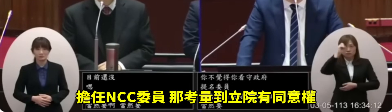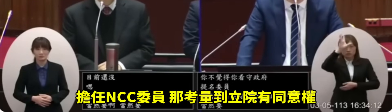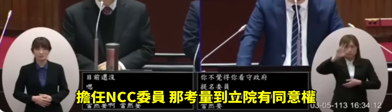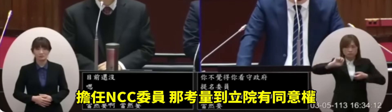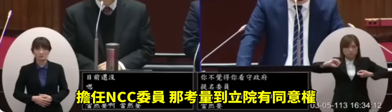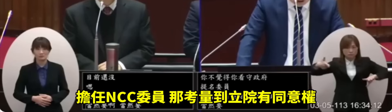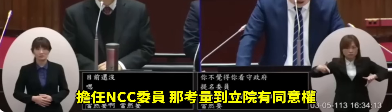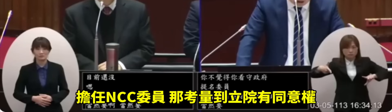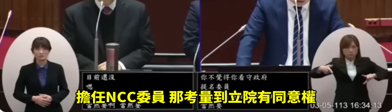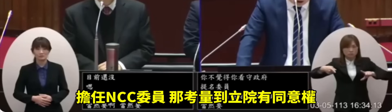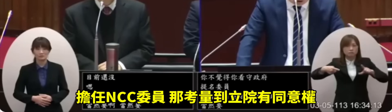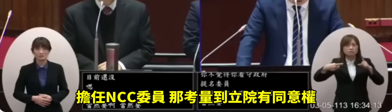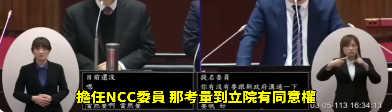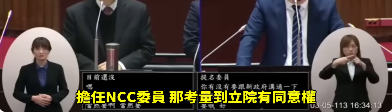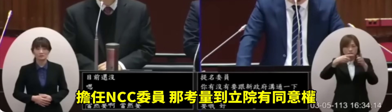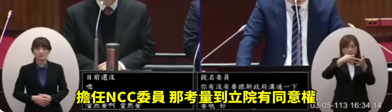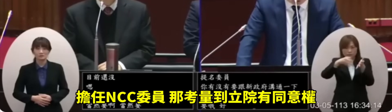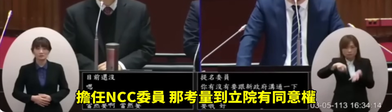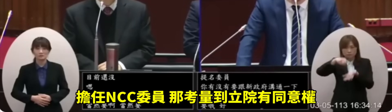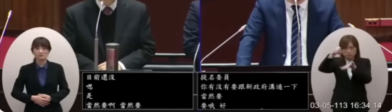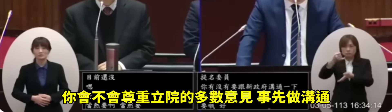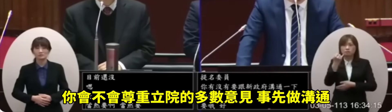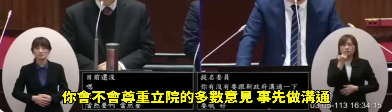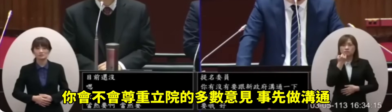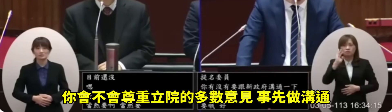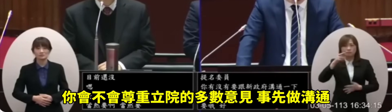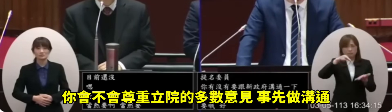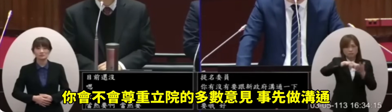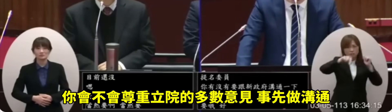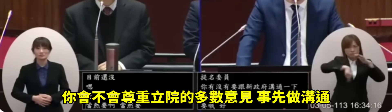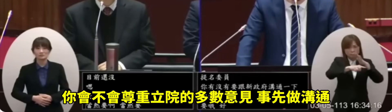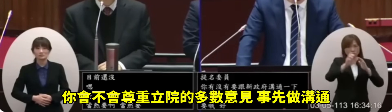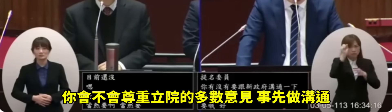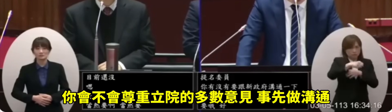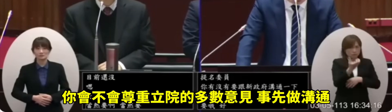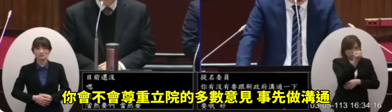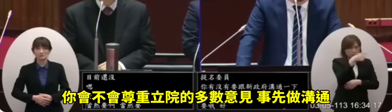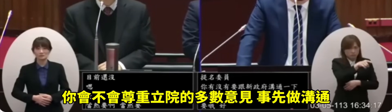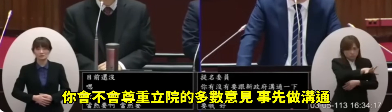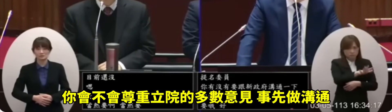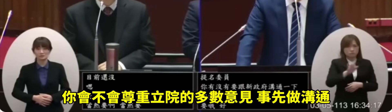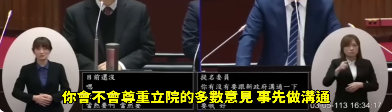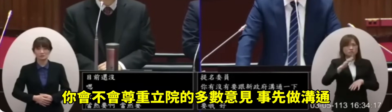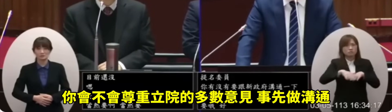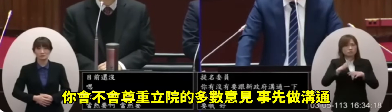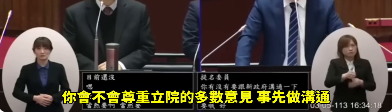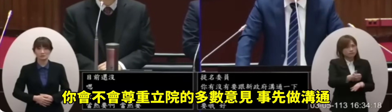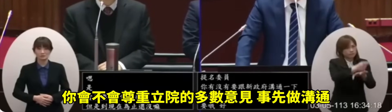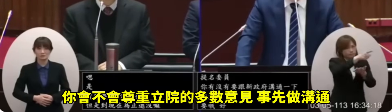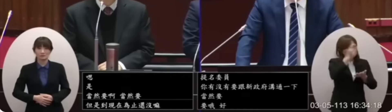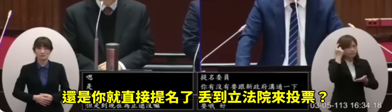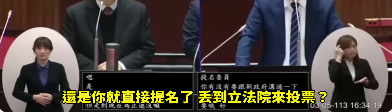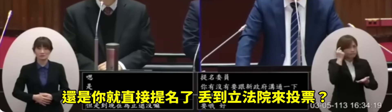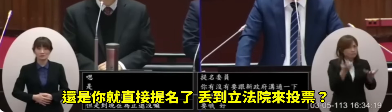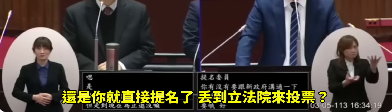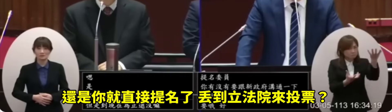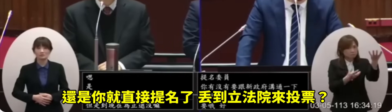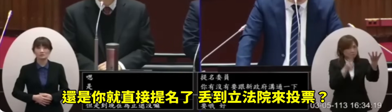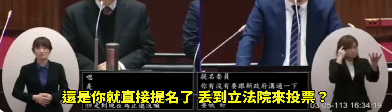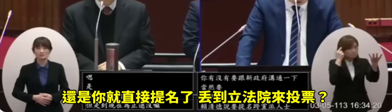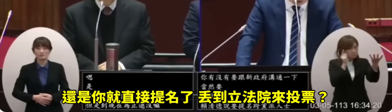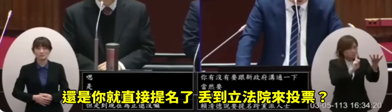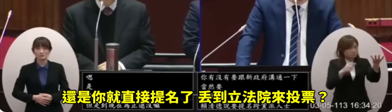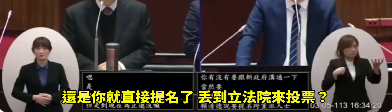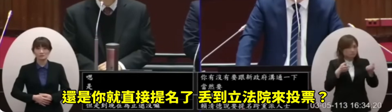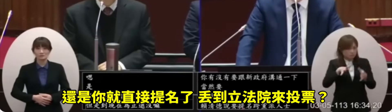委员，那考量到立院有同意权，你会不会尊重立院的多数意见，事先做沟通，还是你就直接